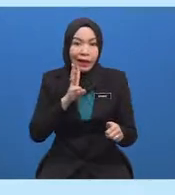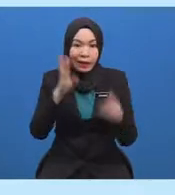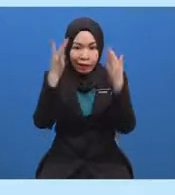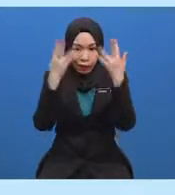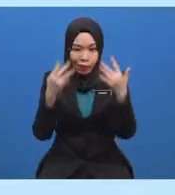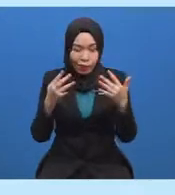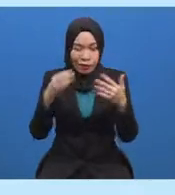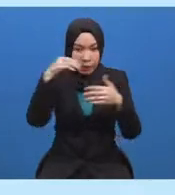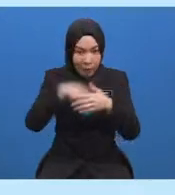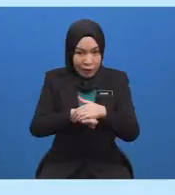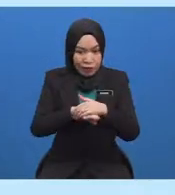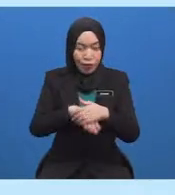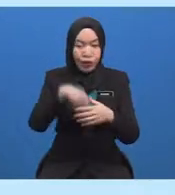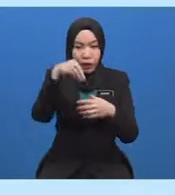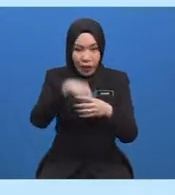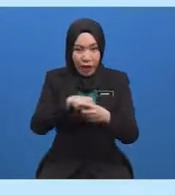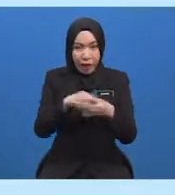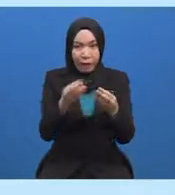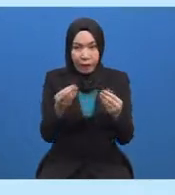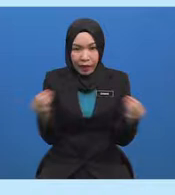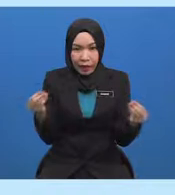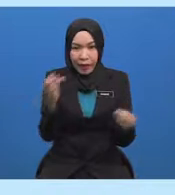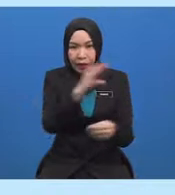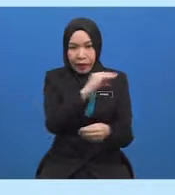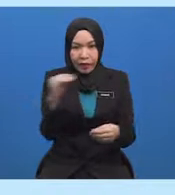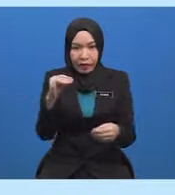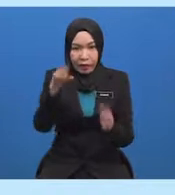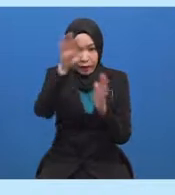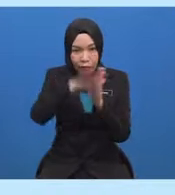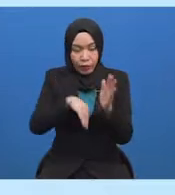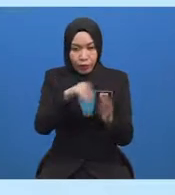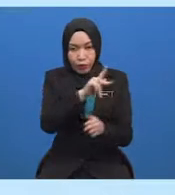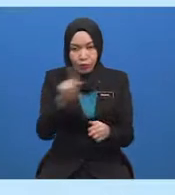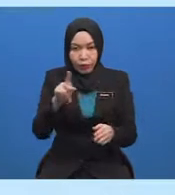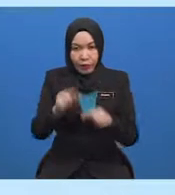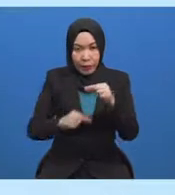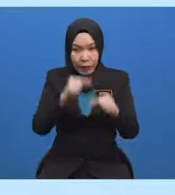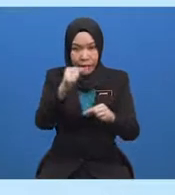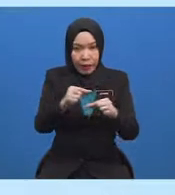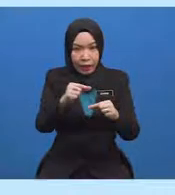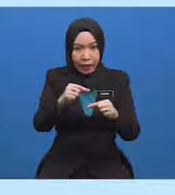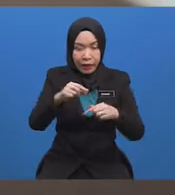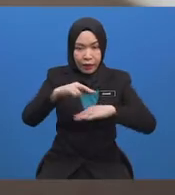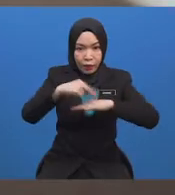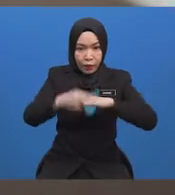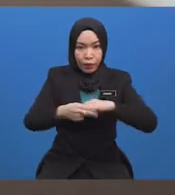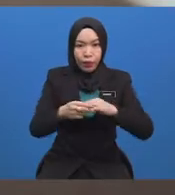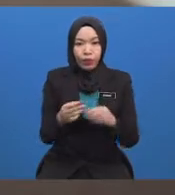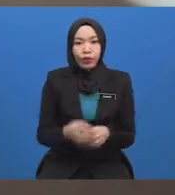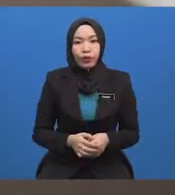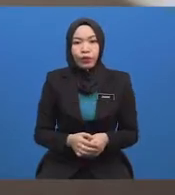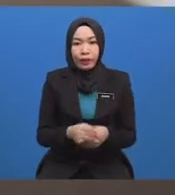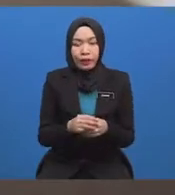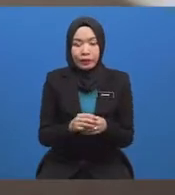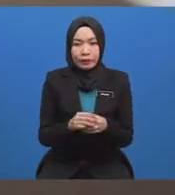tanah dan mengelakkan pergerakan turun tanah secara tiba-tiba langkah